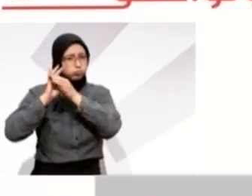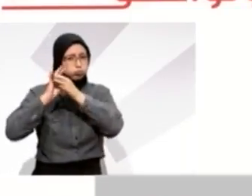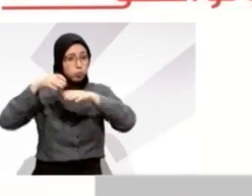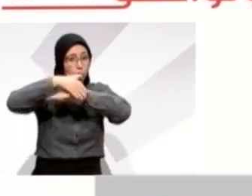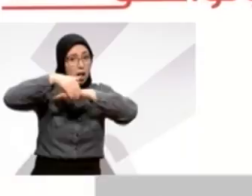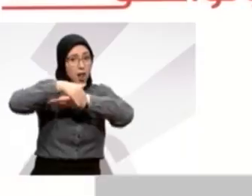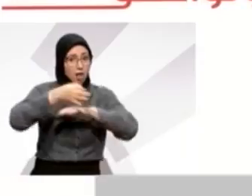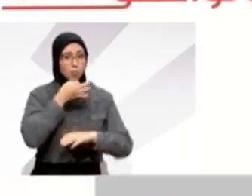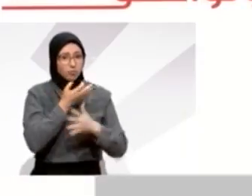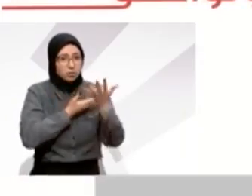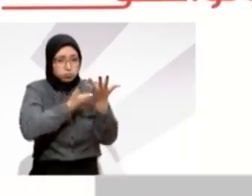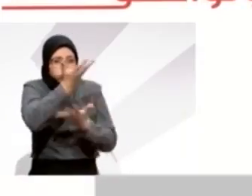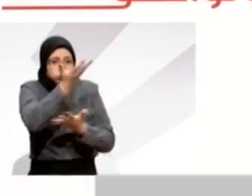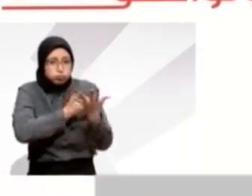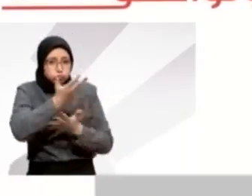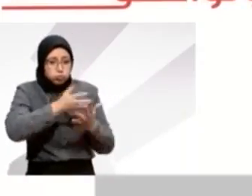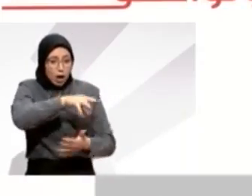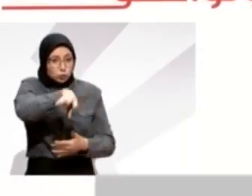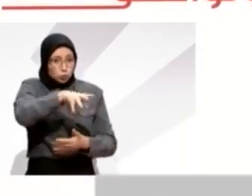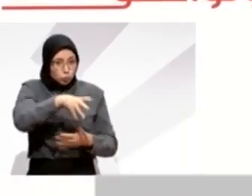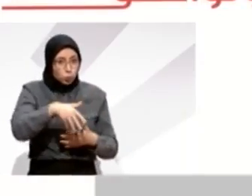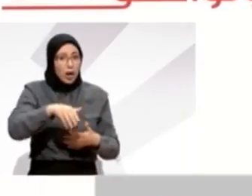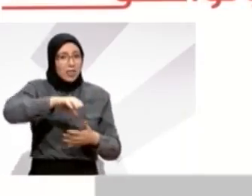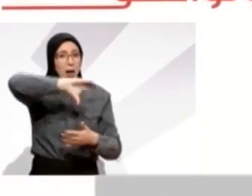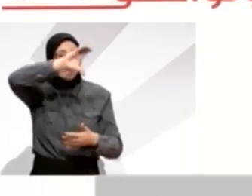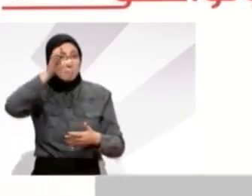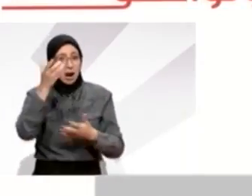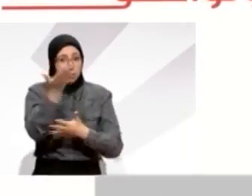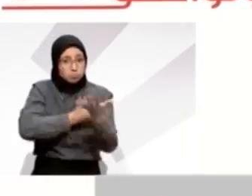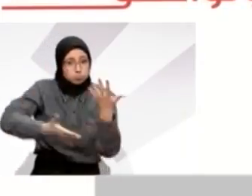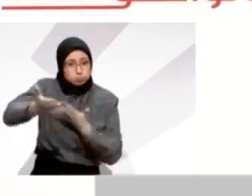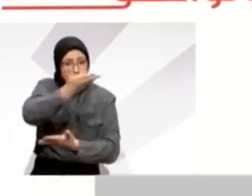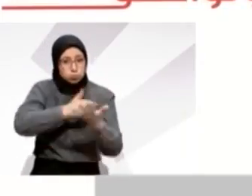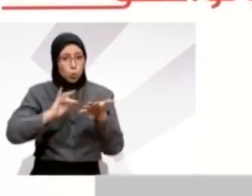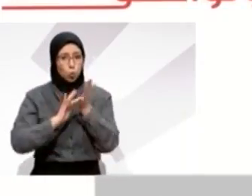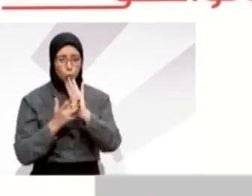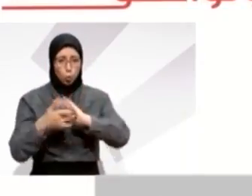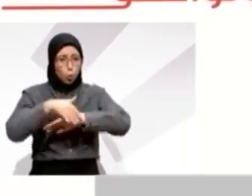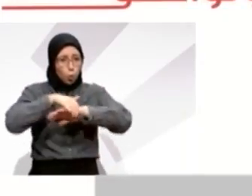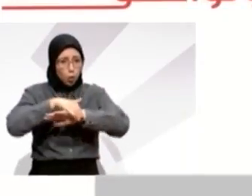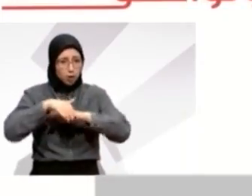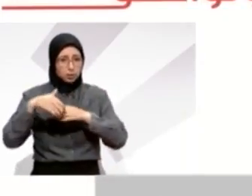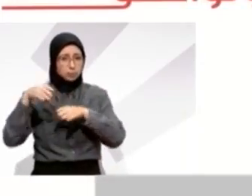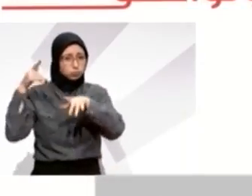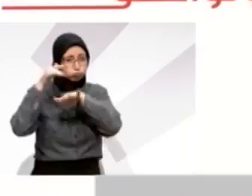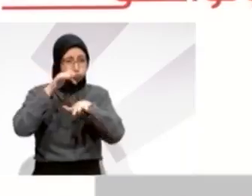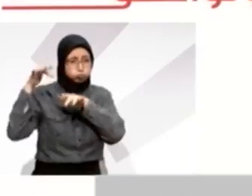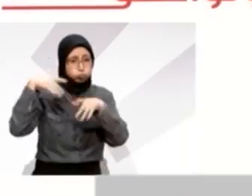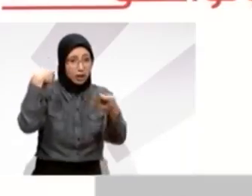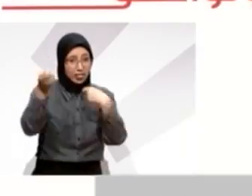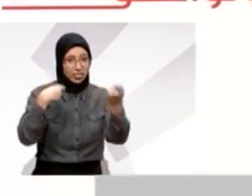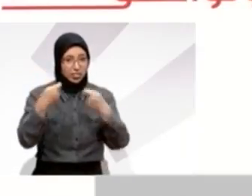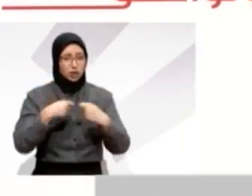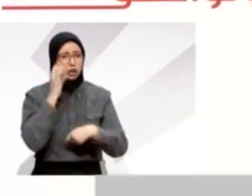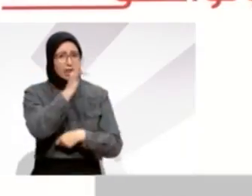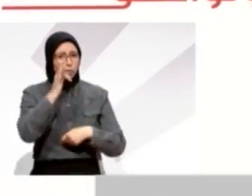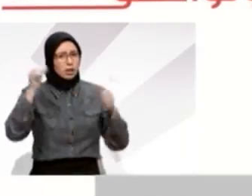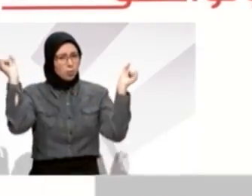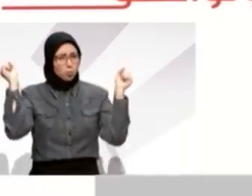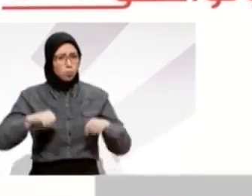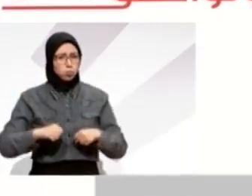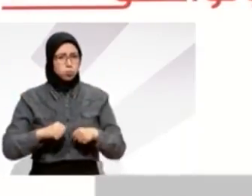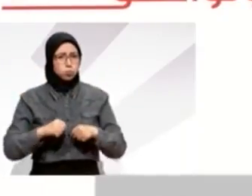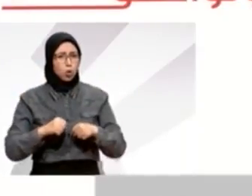الحدوديه نبعث السوق المغاربيه ودعوا بها ابناء على اقتحام السوق التجاريه تطوير ممكن ان تكون